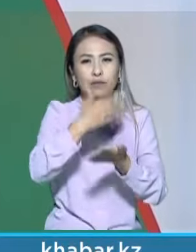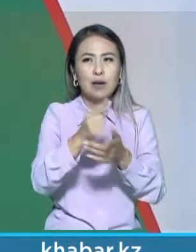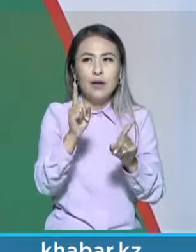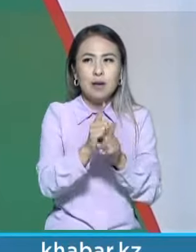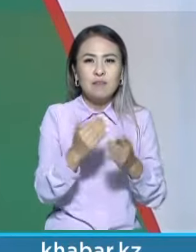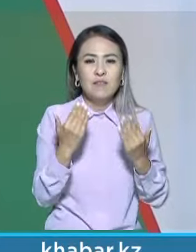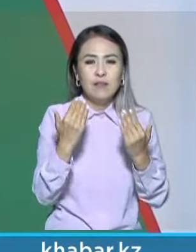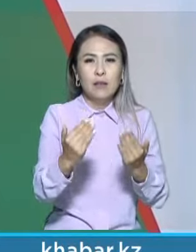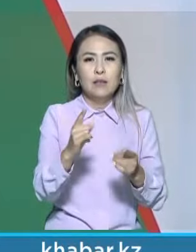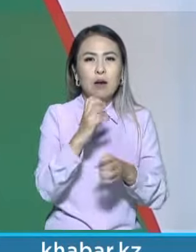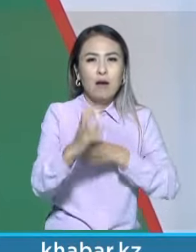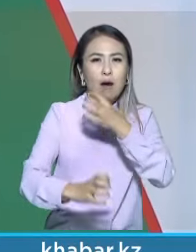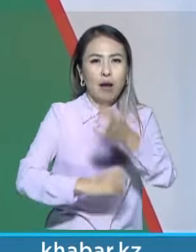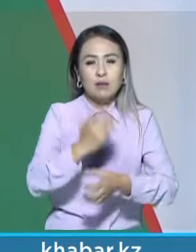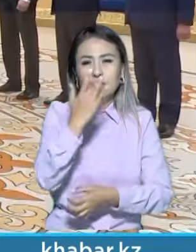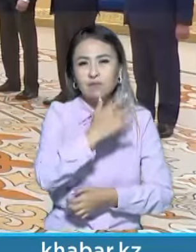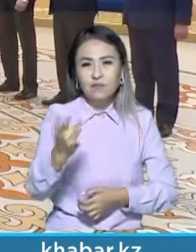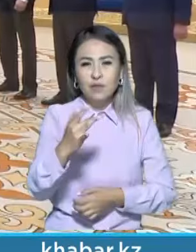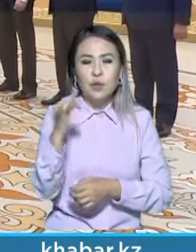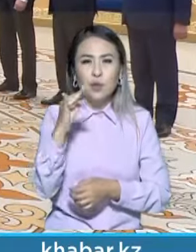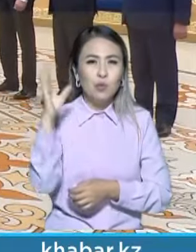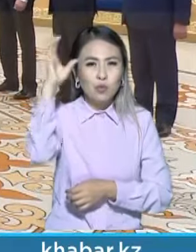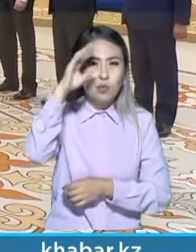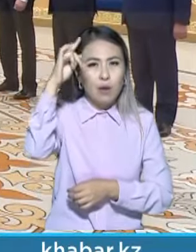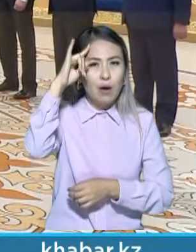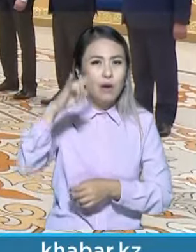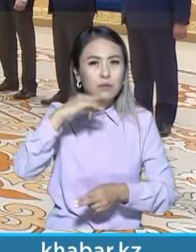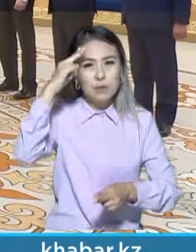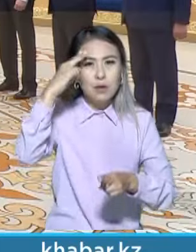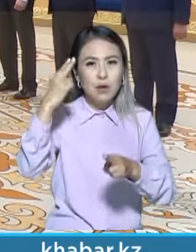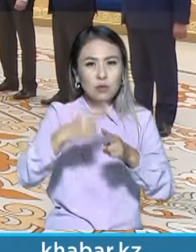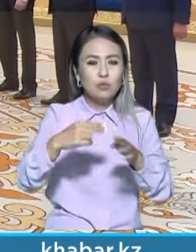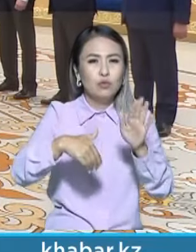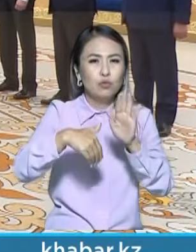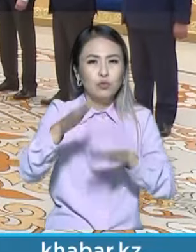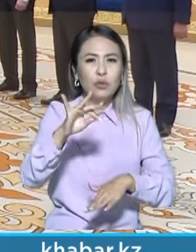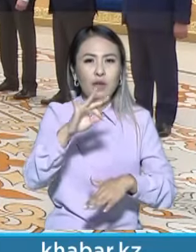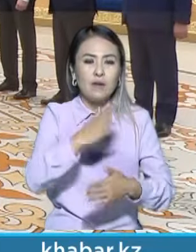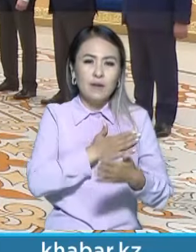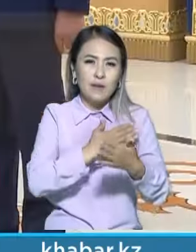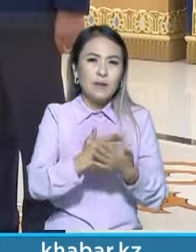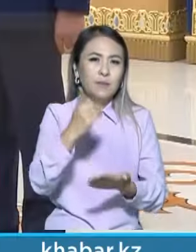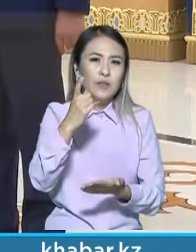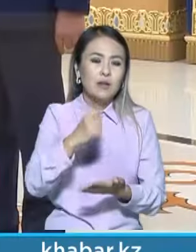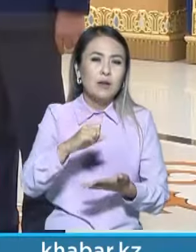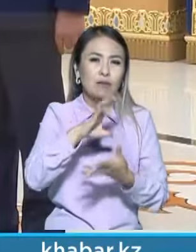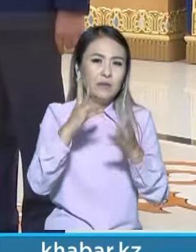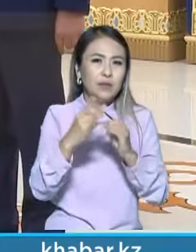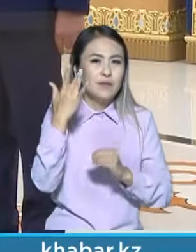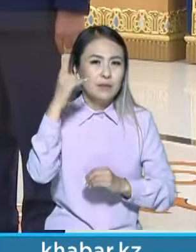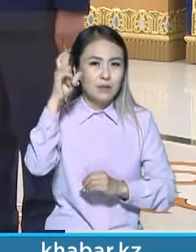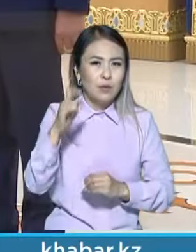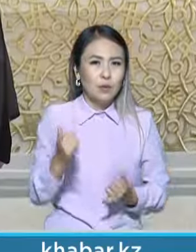көшбасшысы, халықаралық деңгейдегі саясаткер һәм өзбек қазақ бауырластығы мен байланыстарын нығайтуға өлшеусіз үлес қосып келе жатқан тұлға